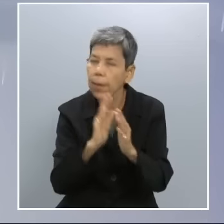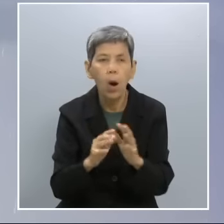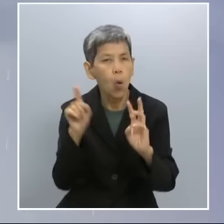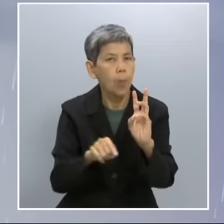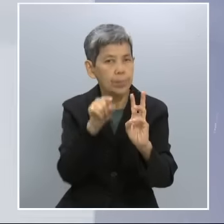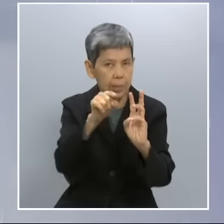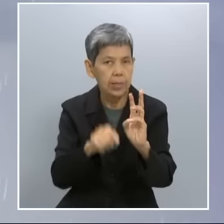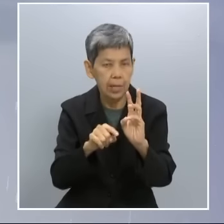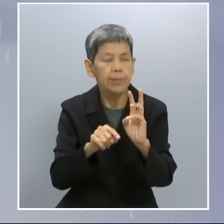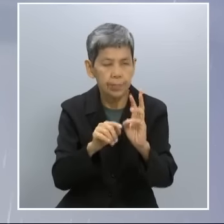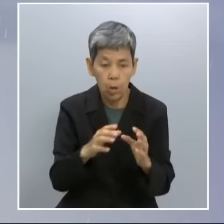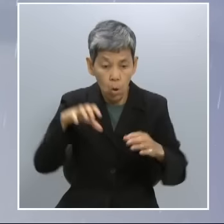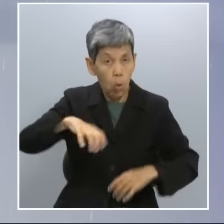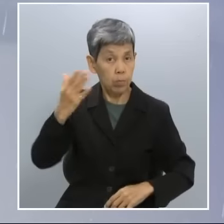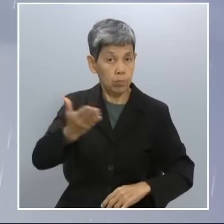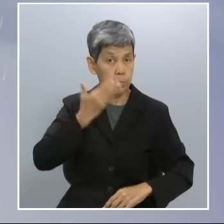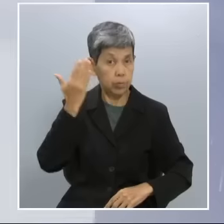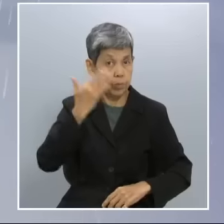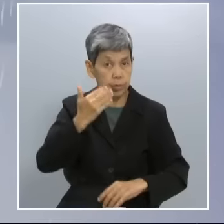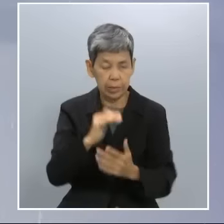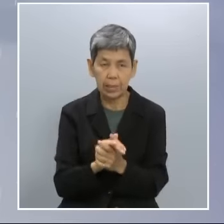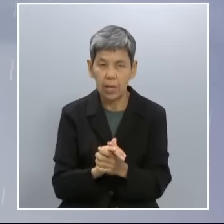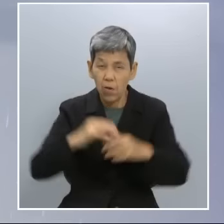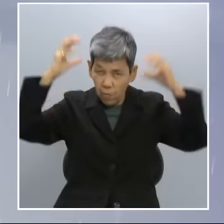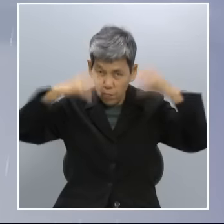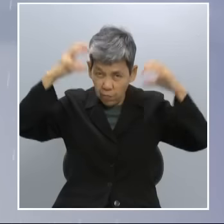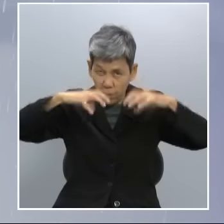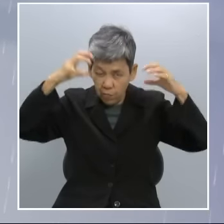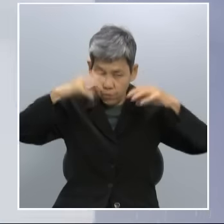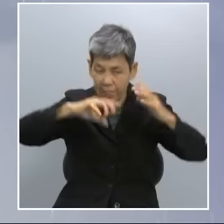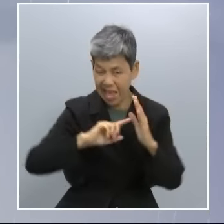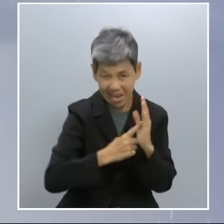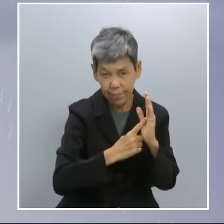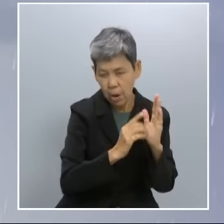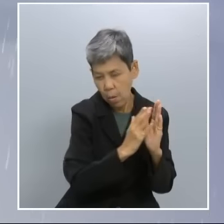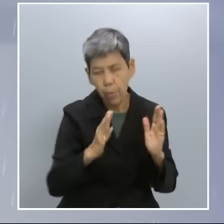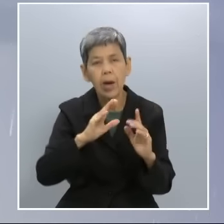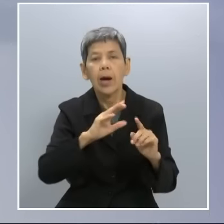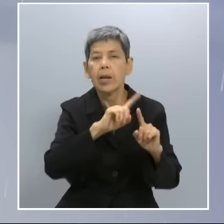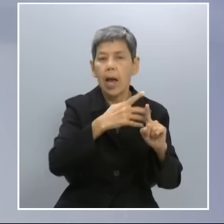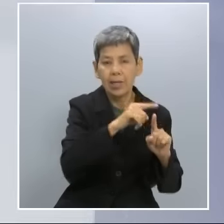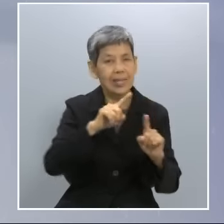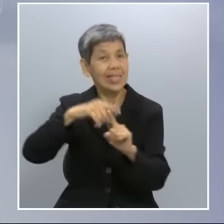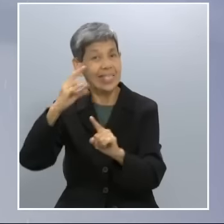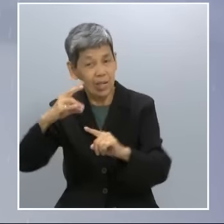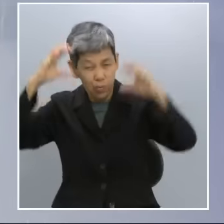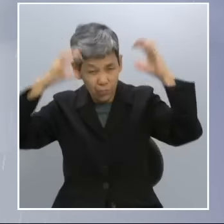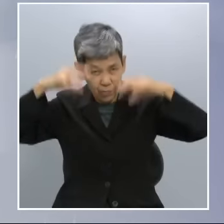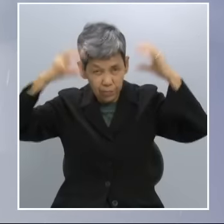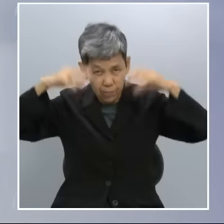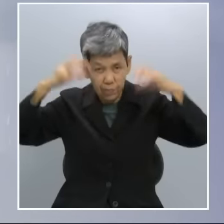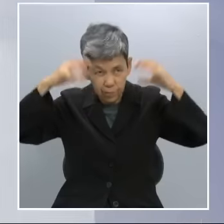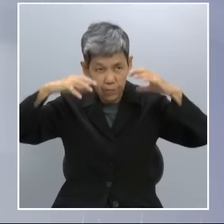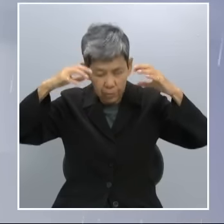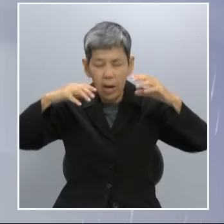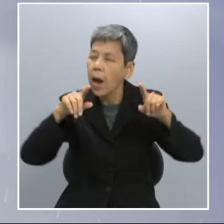6กรมอุตุระบุว่าครึ่งแรกดูฝนเนี่ยตั้งแต่วันเริ่มต้นถึงกรกฎาคมค่ะปริมาณฝนรวมส่วนใหญ่จะใกล้